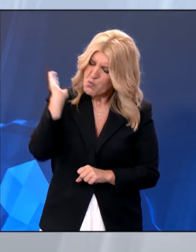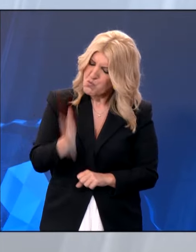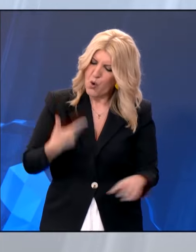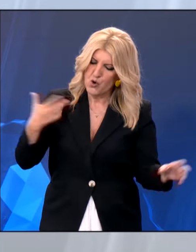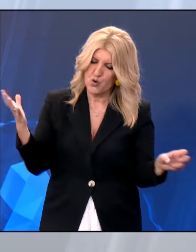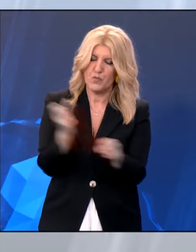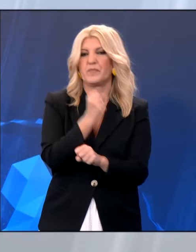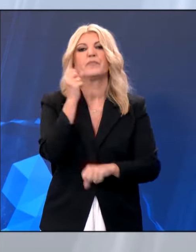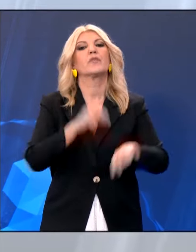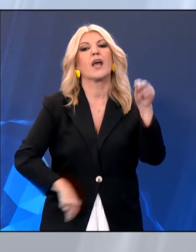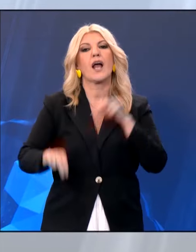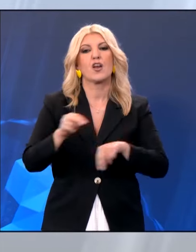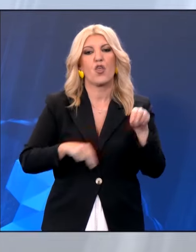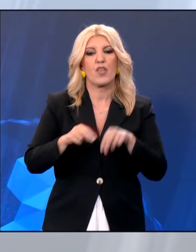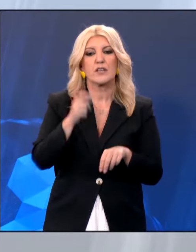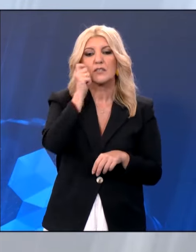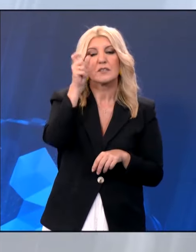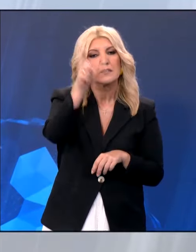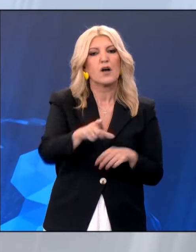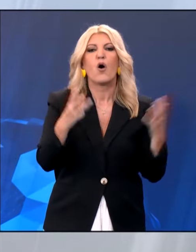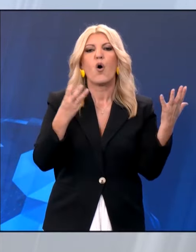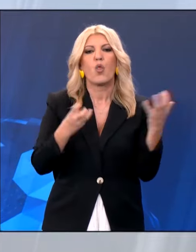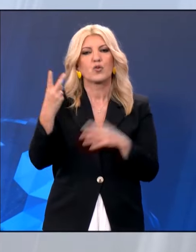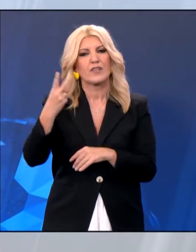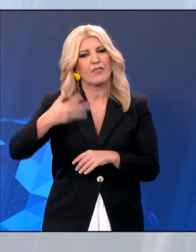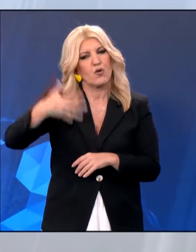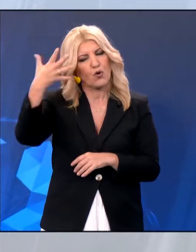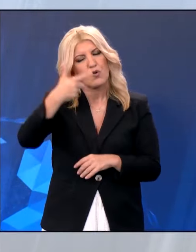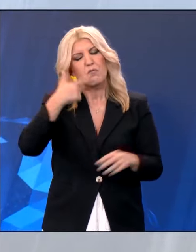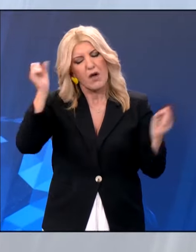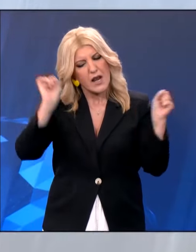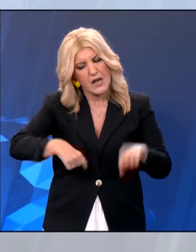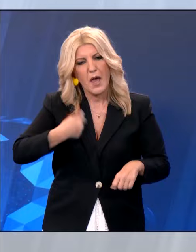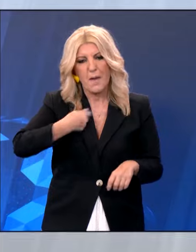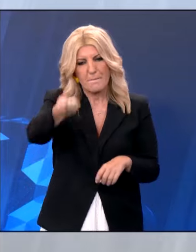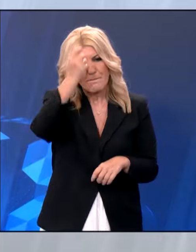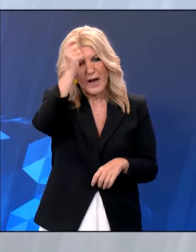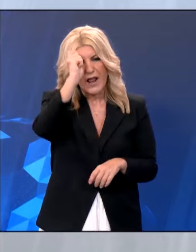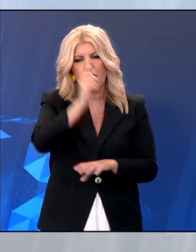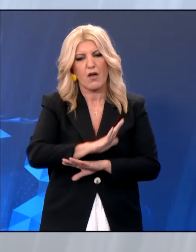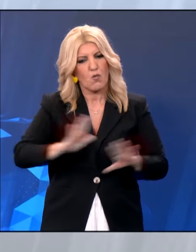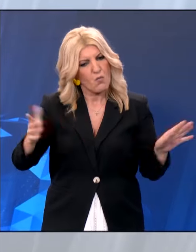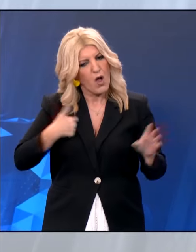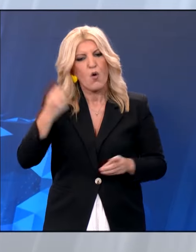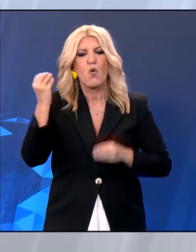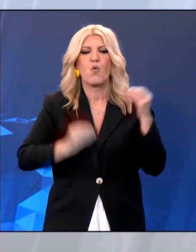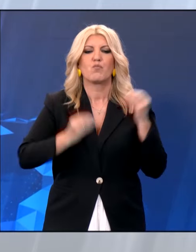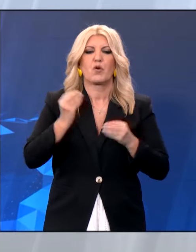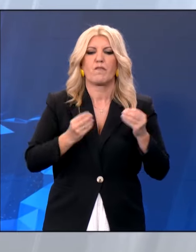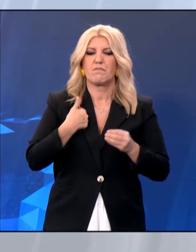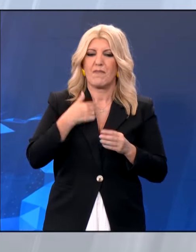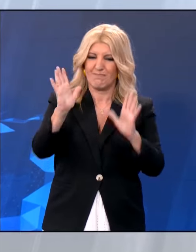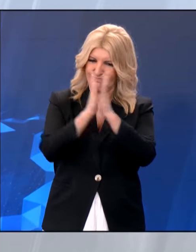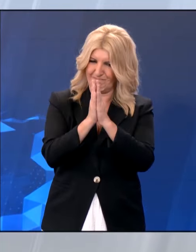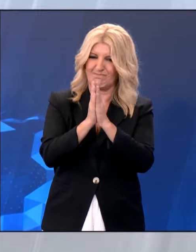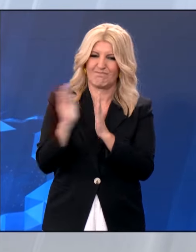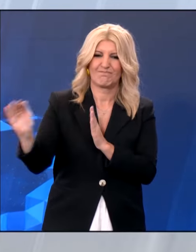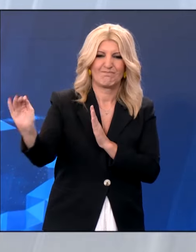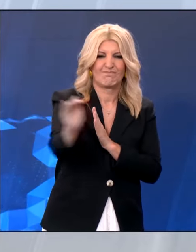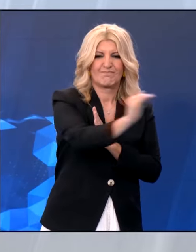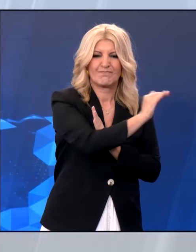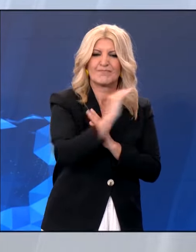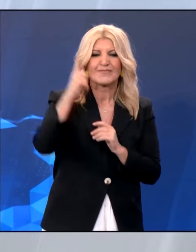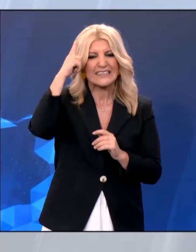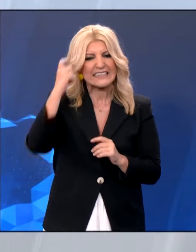82χρονος πρόεδρος παραδέχτηκε τα προβλήματα της ηλικίας του. Folks, let me close with this. I know I'm not a young